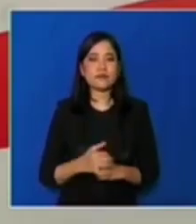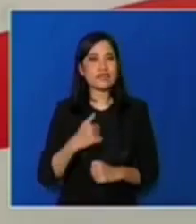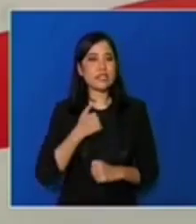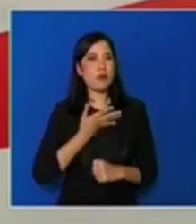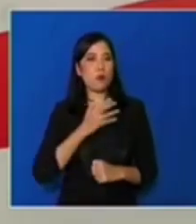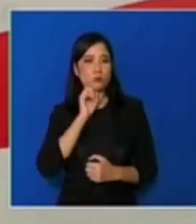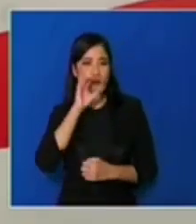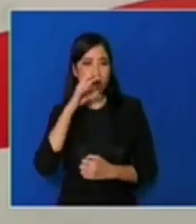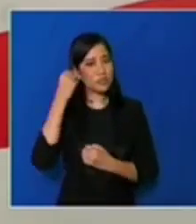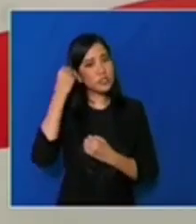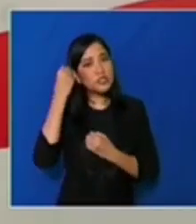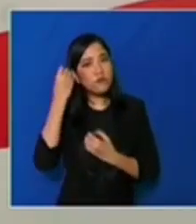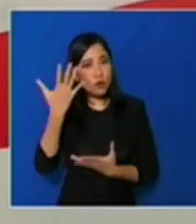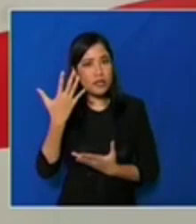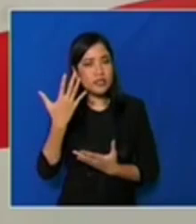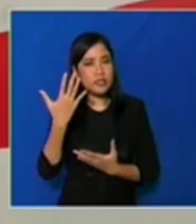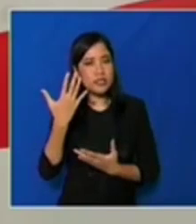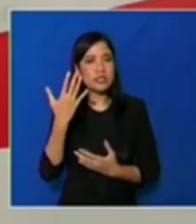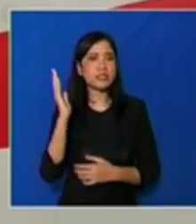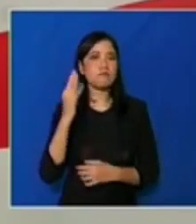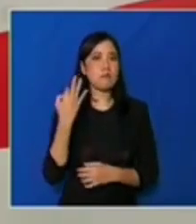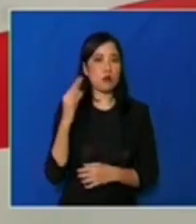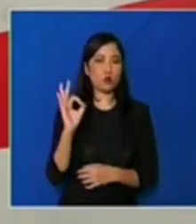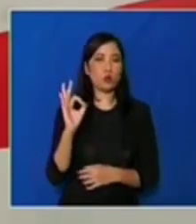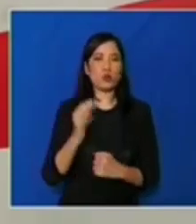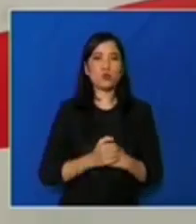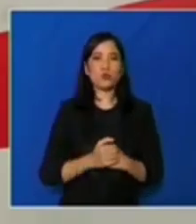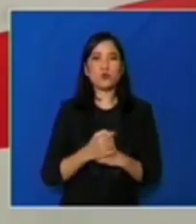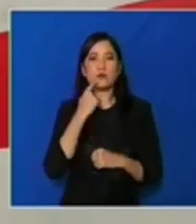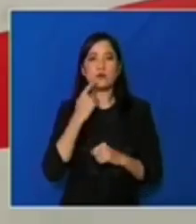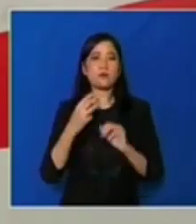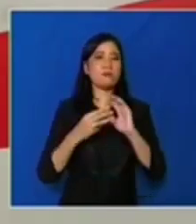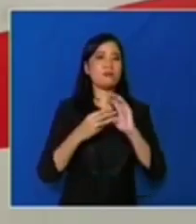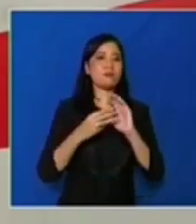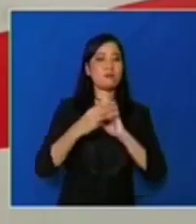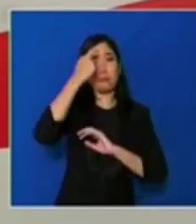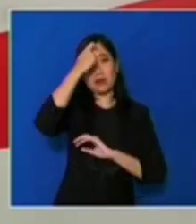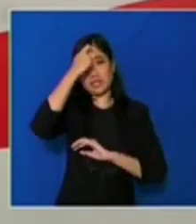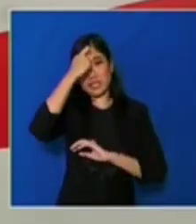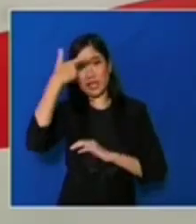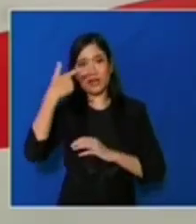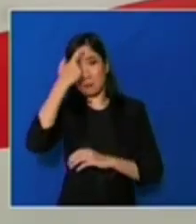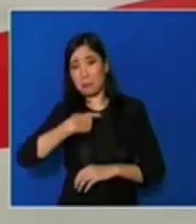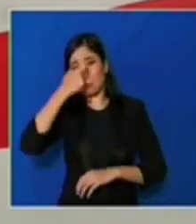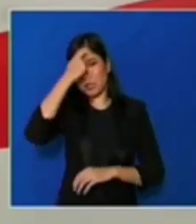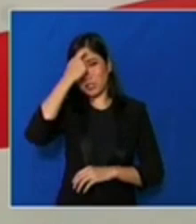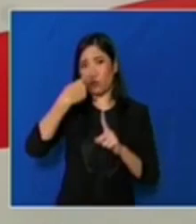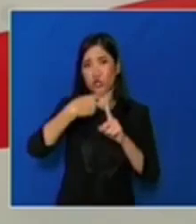update harian kasus konfirmasi positif kopi 19